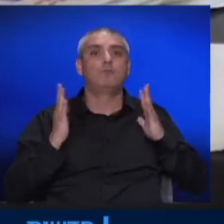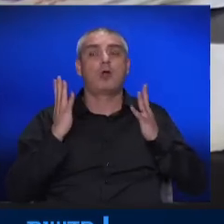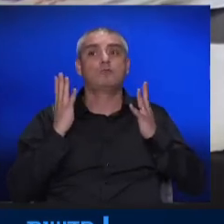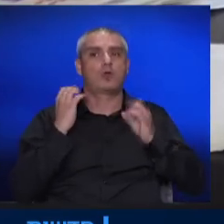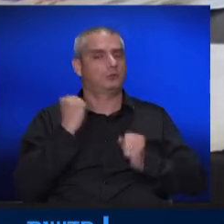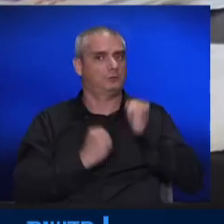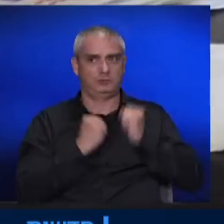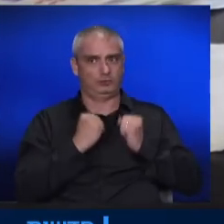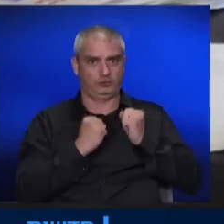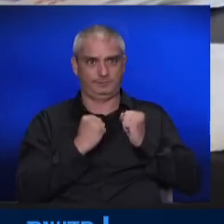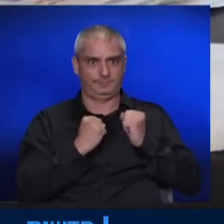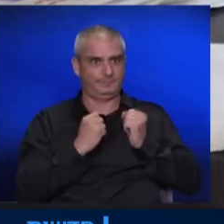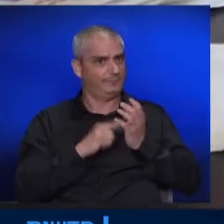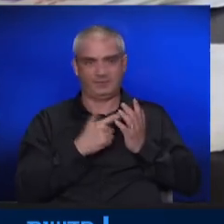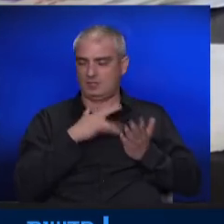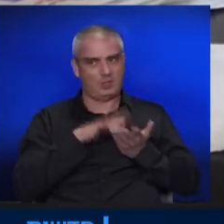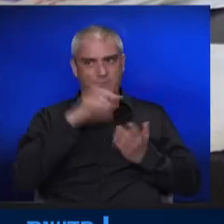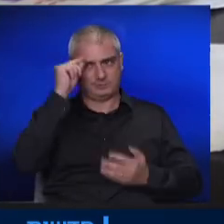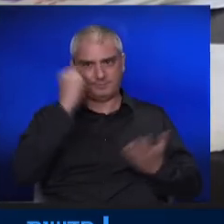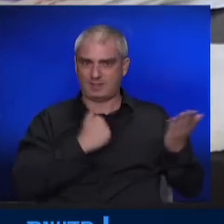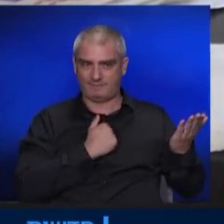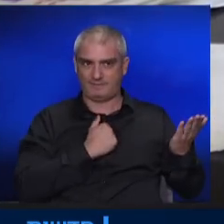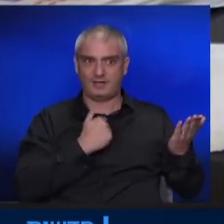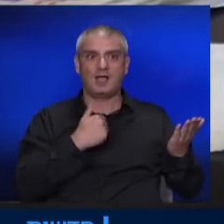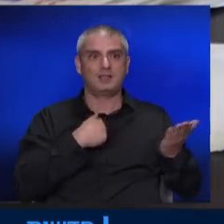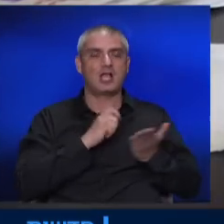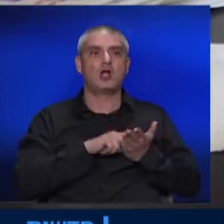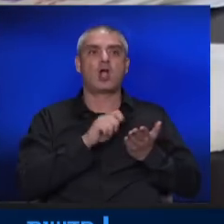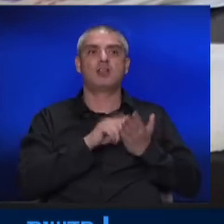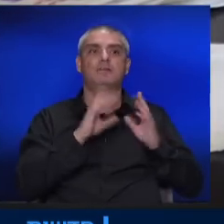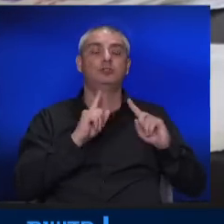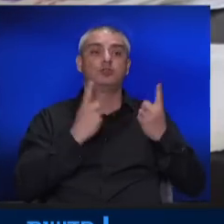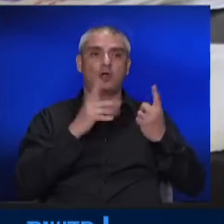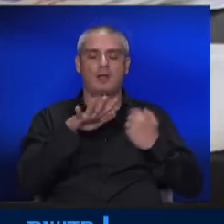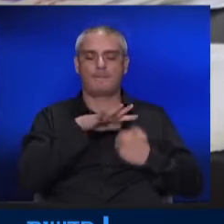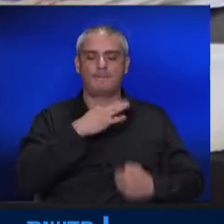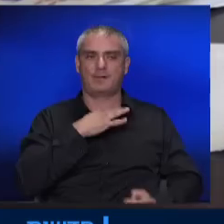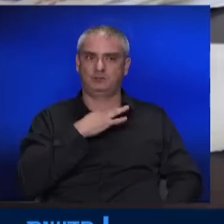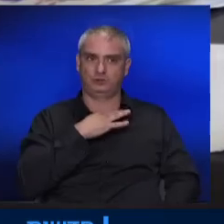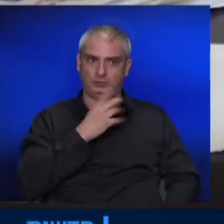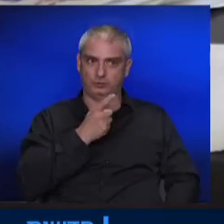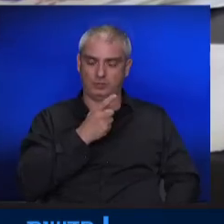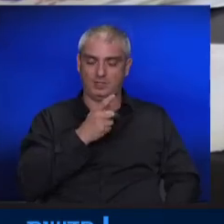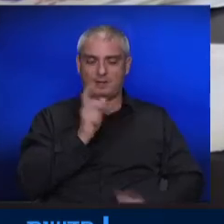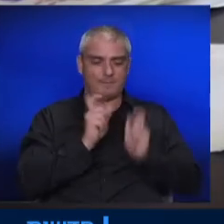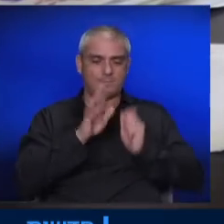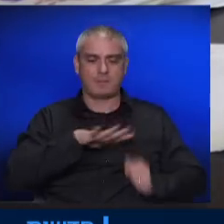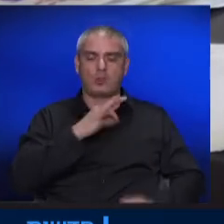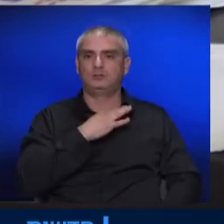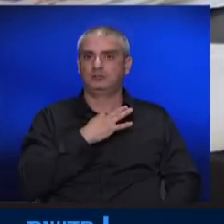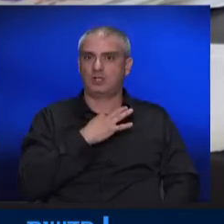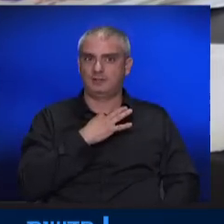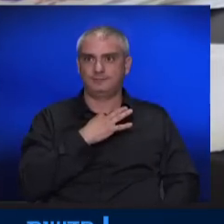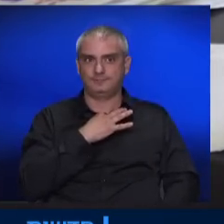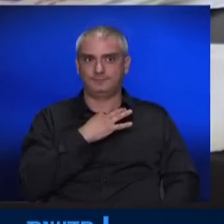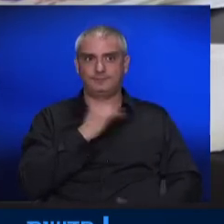כי אני לא נמצא בתל אביב, אני כותב על מה שקורה באזור שלי, באוכלוסייה שלי, באנשים